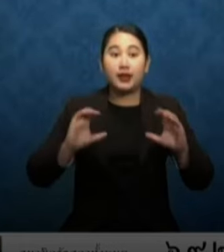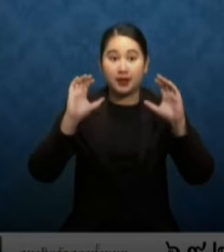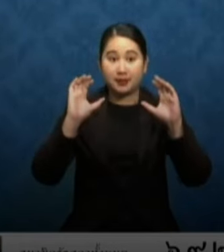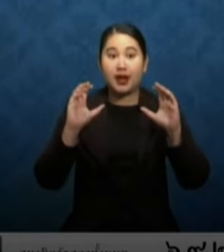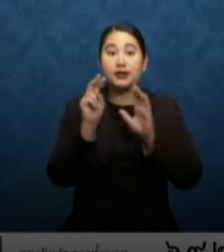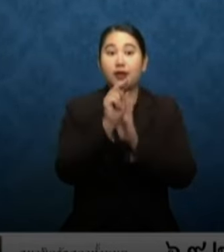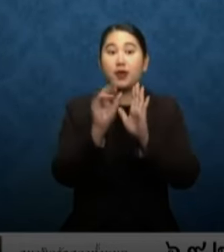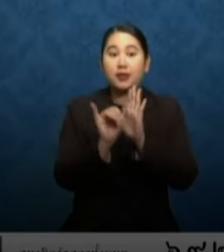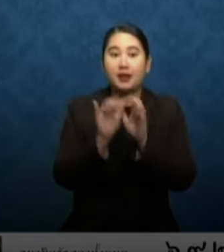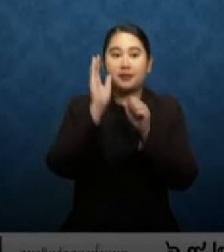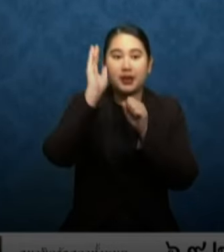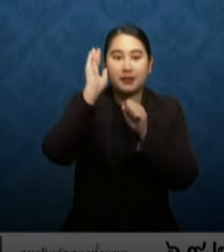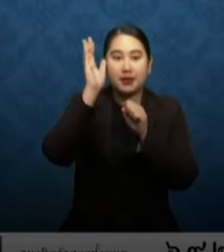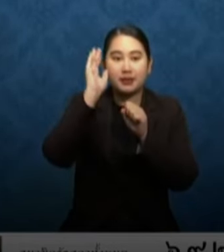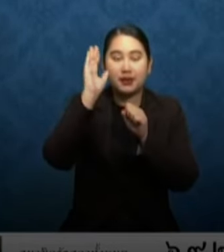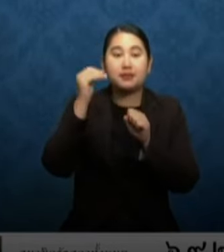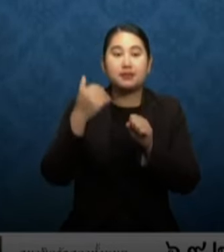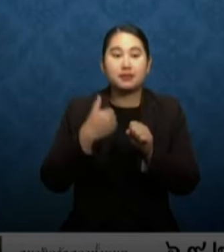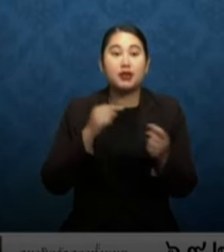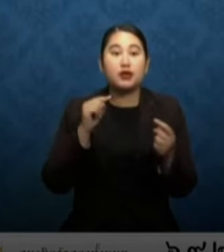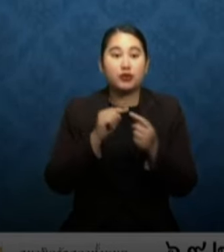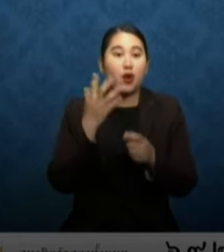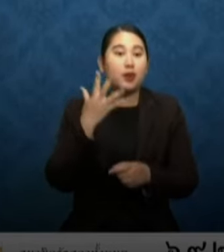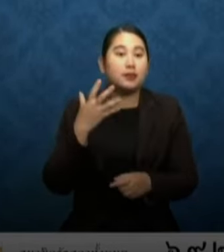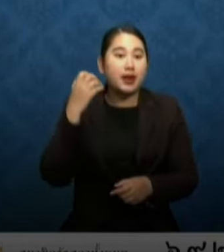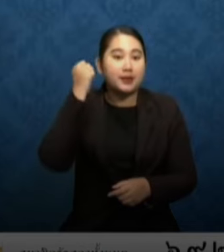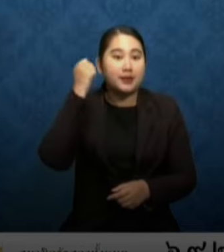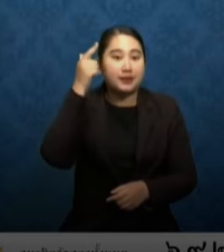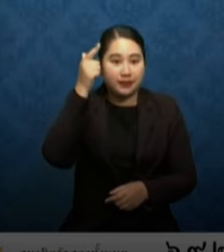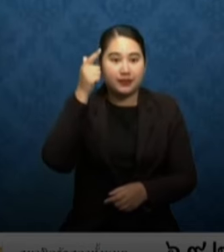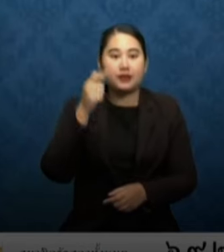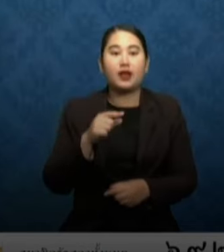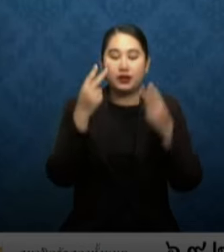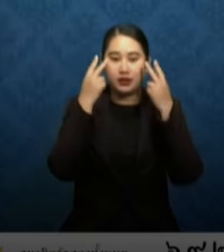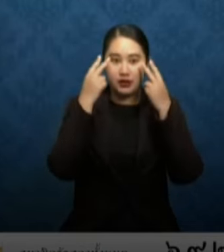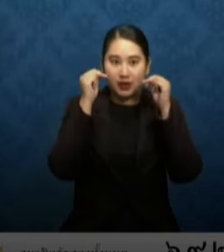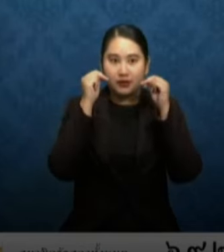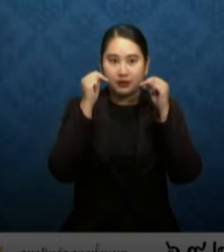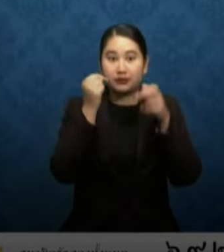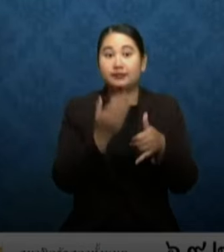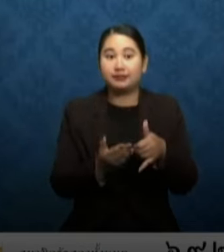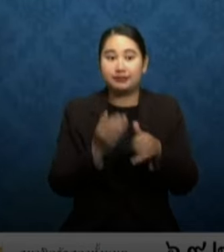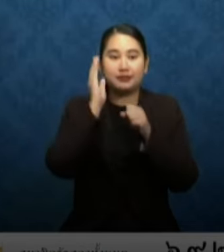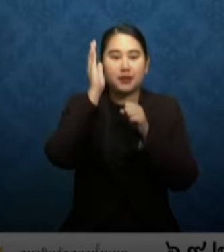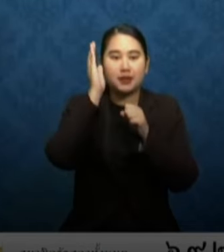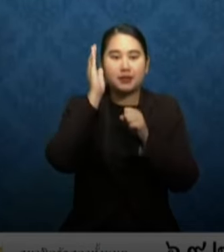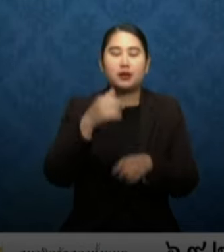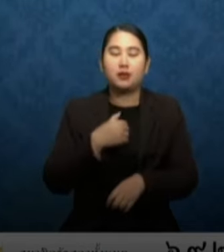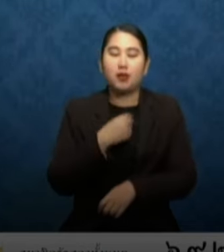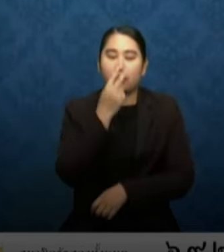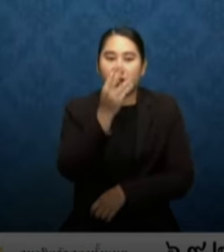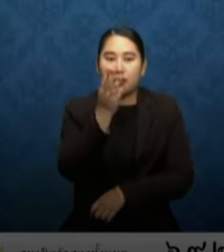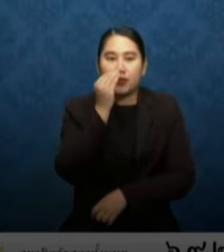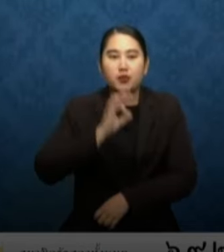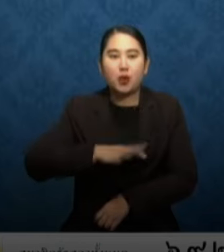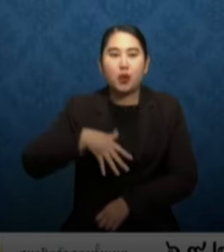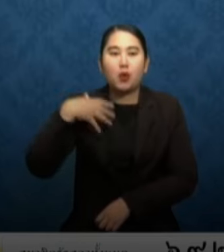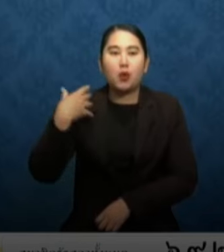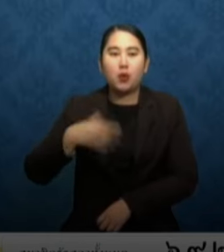ที่นำโดยคุณแพทองธาชินวัตรนายกรัฐมนตรีเรียนตามตรงครับผมรู้สึกผิด